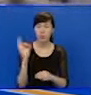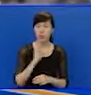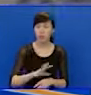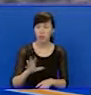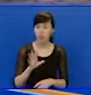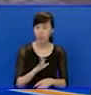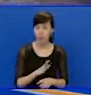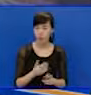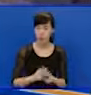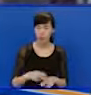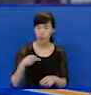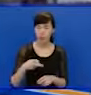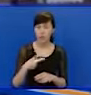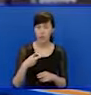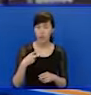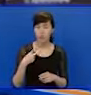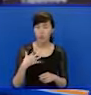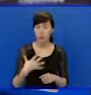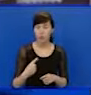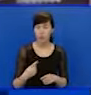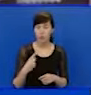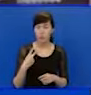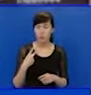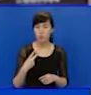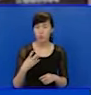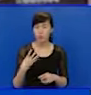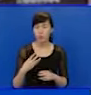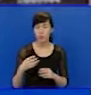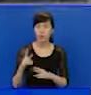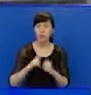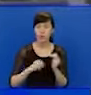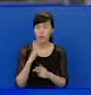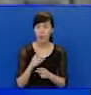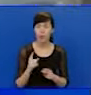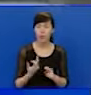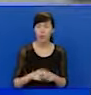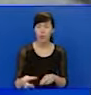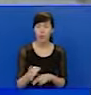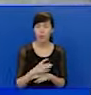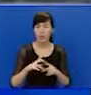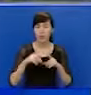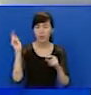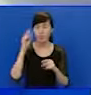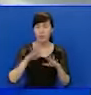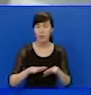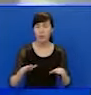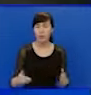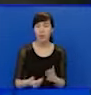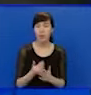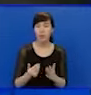берілді. Биыл 2051 пәтерлі 24 тұрғын үйдің құрылысы жүргізілуде. Дегенмен бұл ауданда мектеп пен балабақша